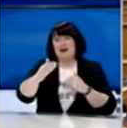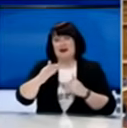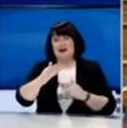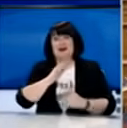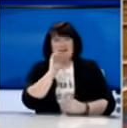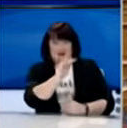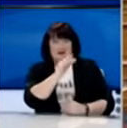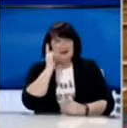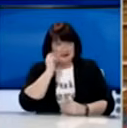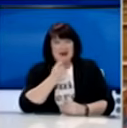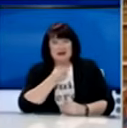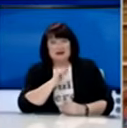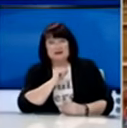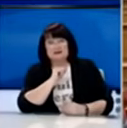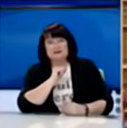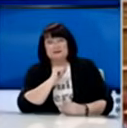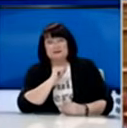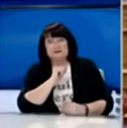Εσείς ξέρετε.